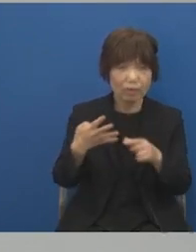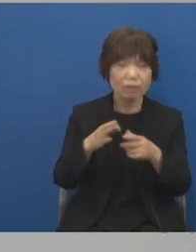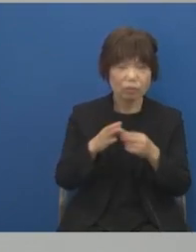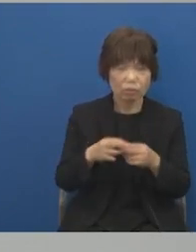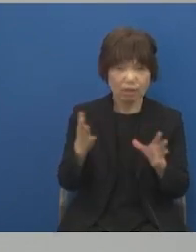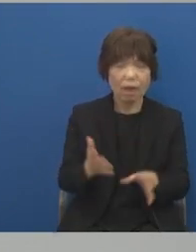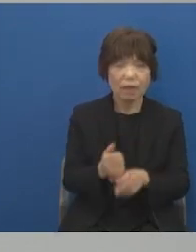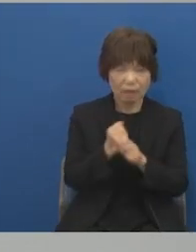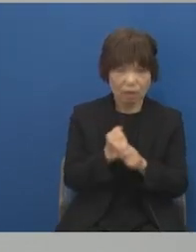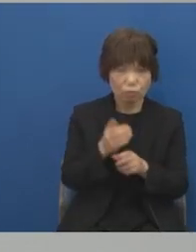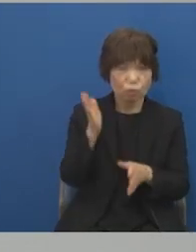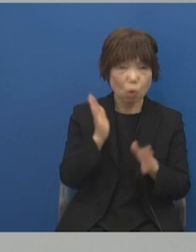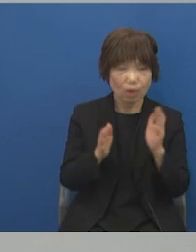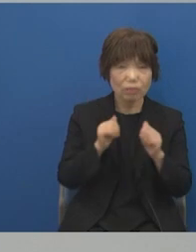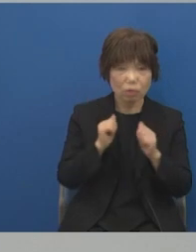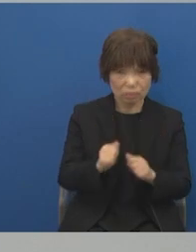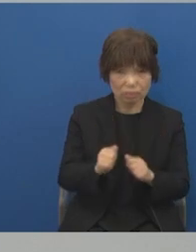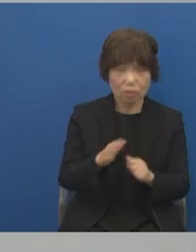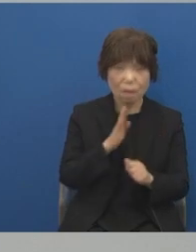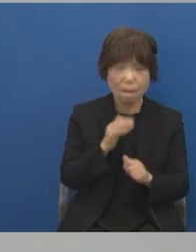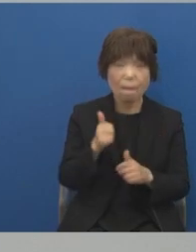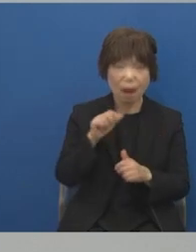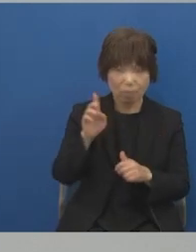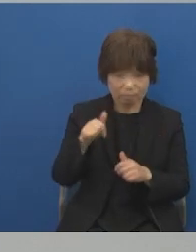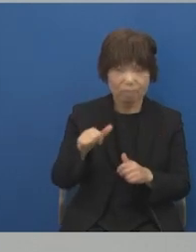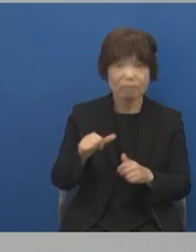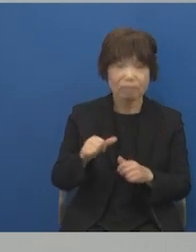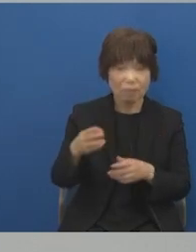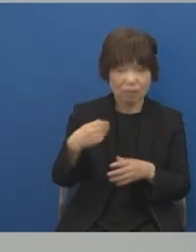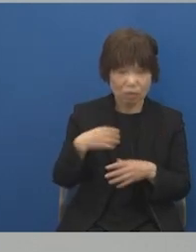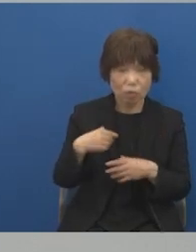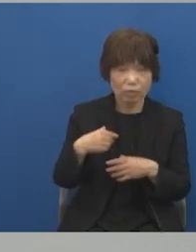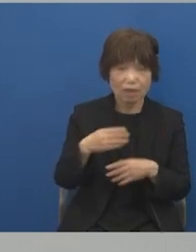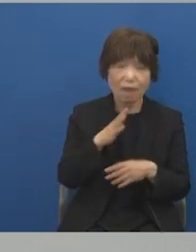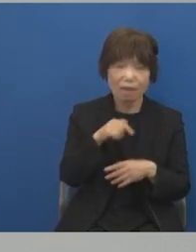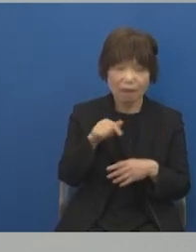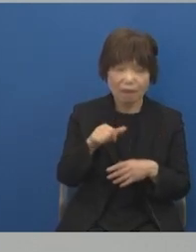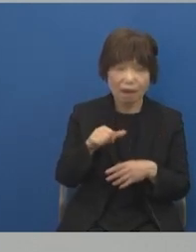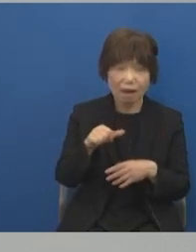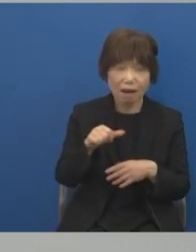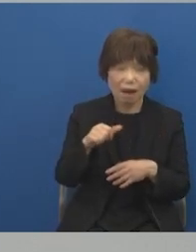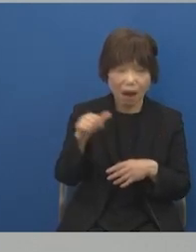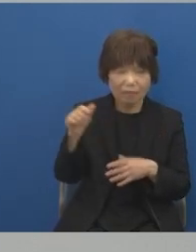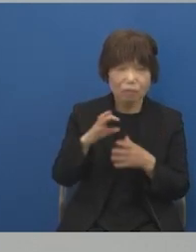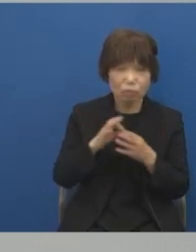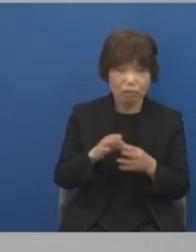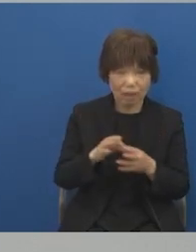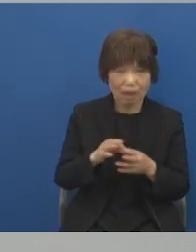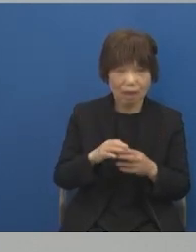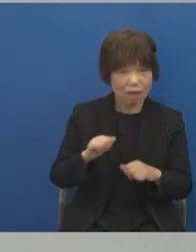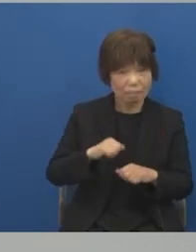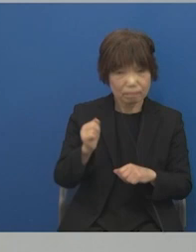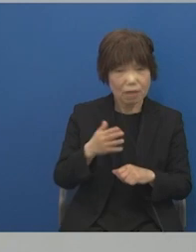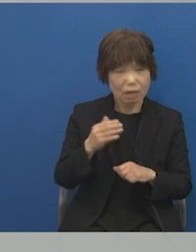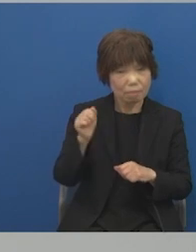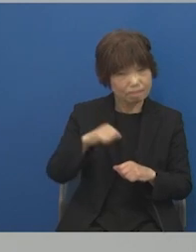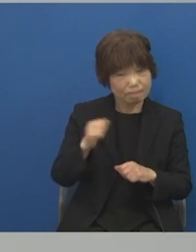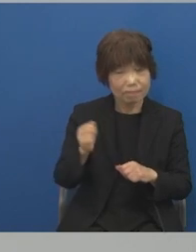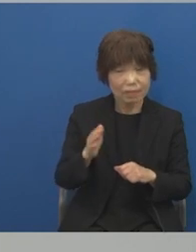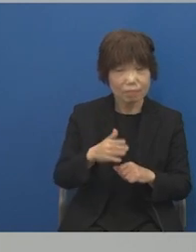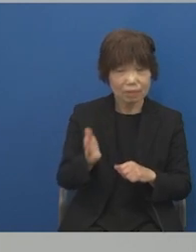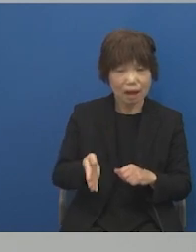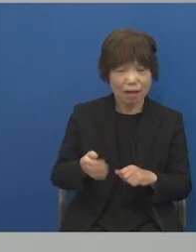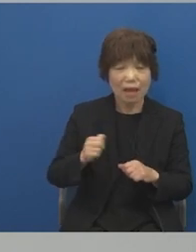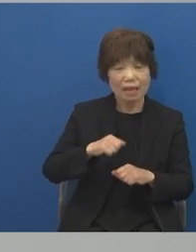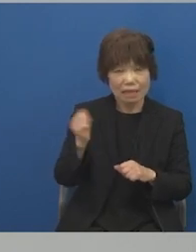に付します。本案は委員長報告のとおり、原案のとおり可決することにご異議ありませんか。ご異議なしと